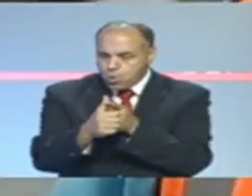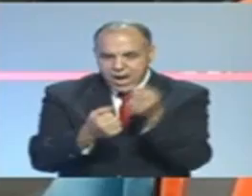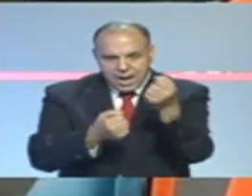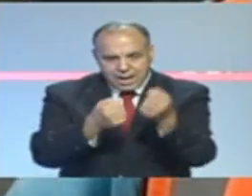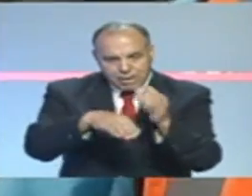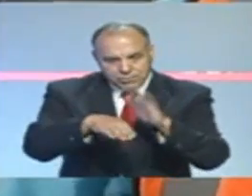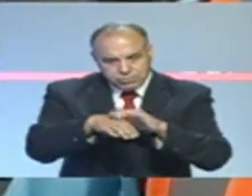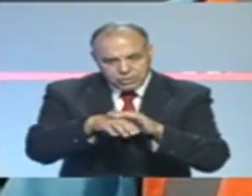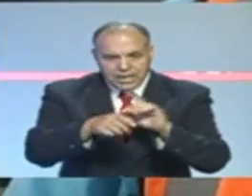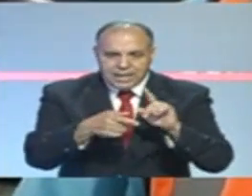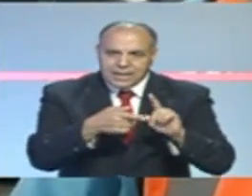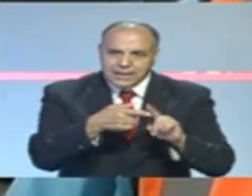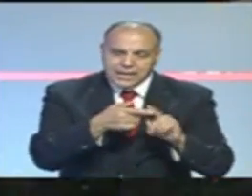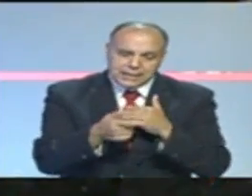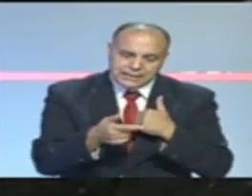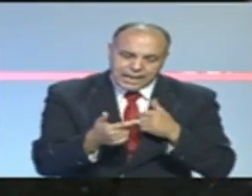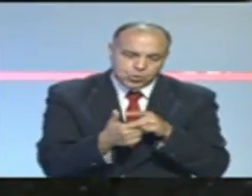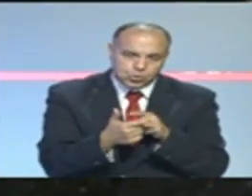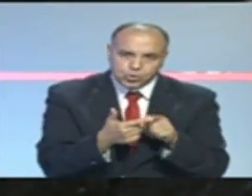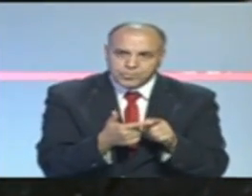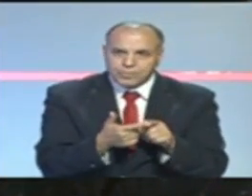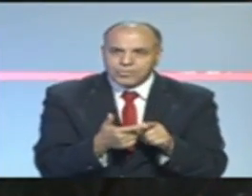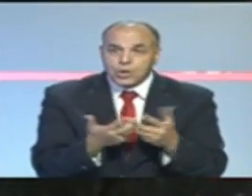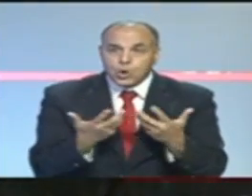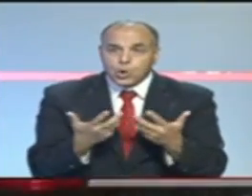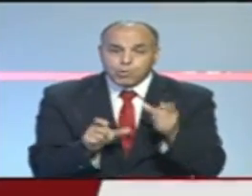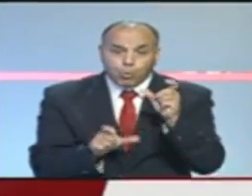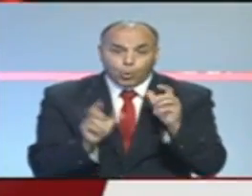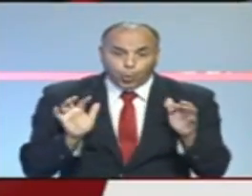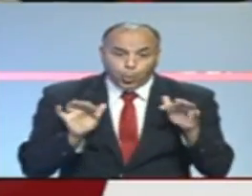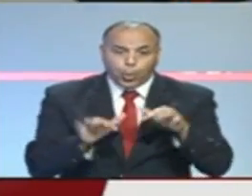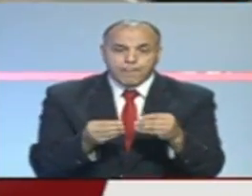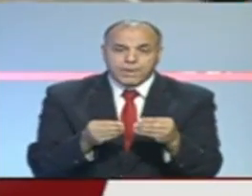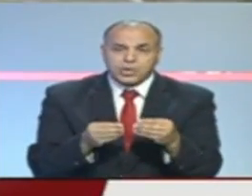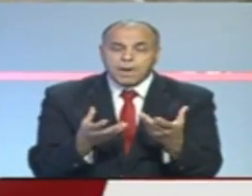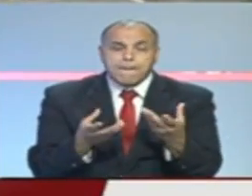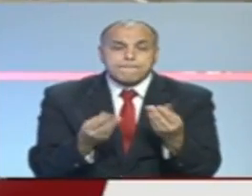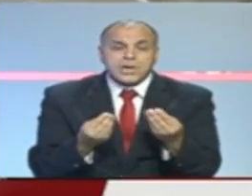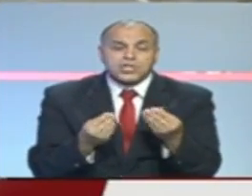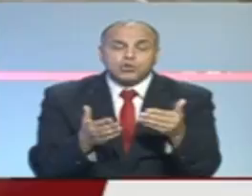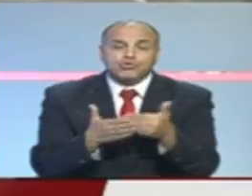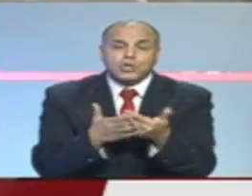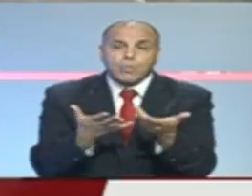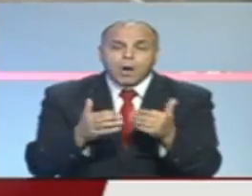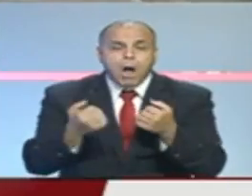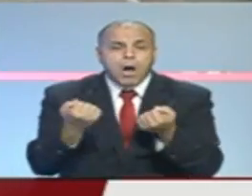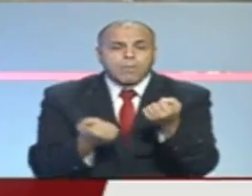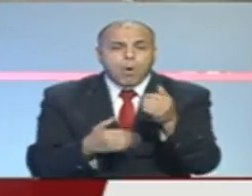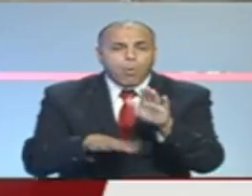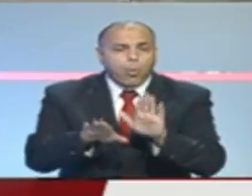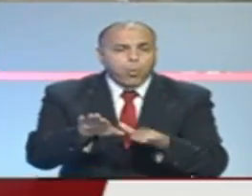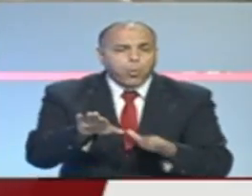مرورية ومام طون توعية صحية. في كم هائل من المواطنين هذه تشهد كثافة معناها مرورية.